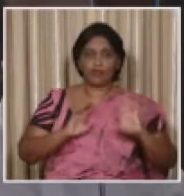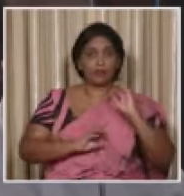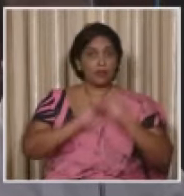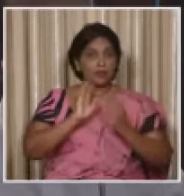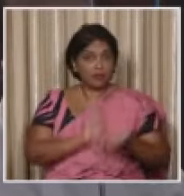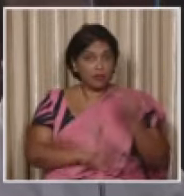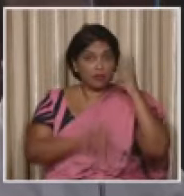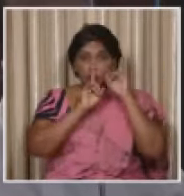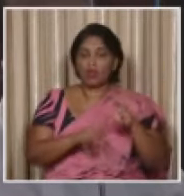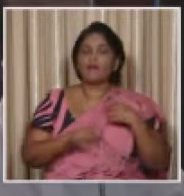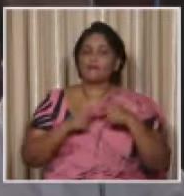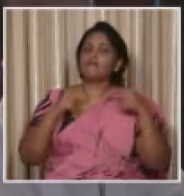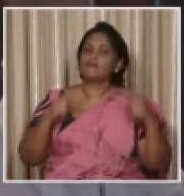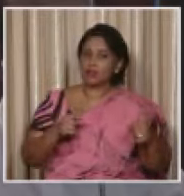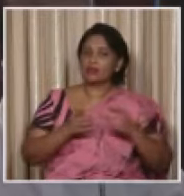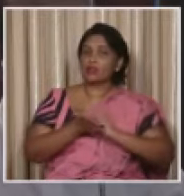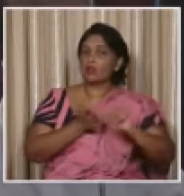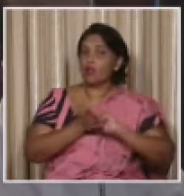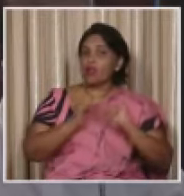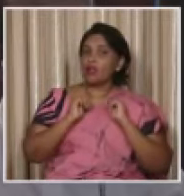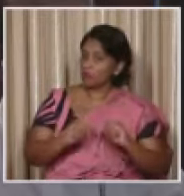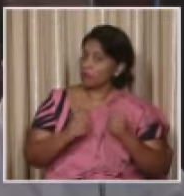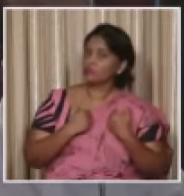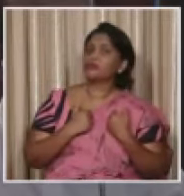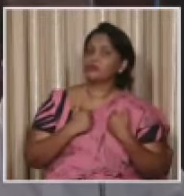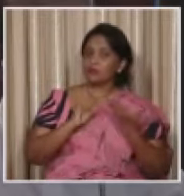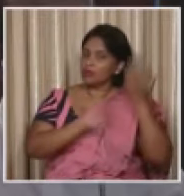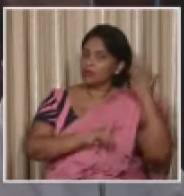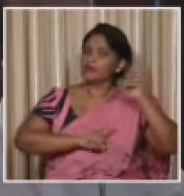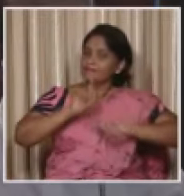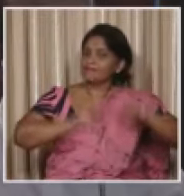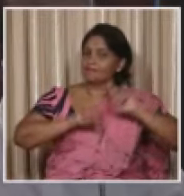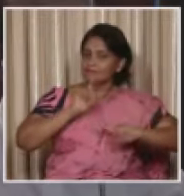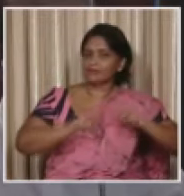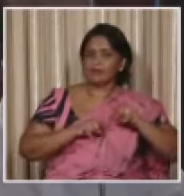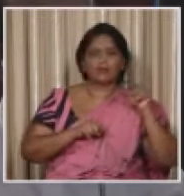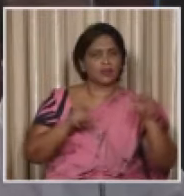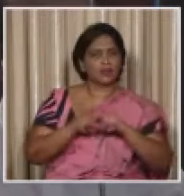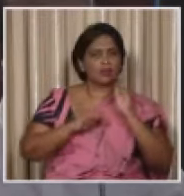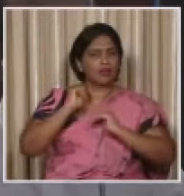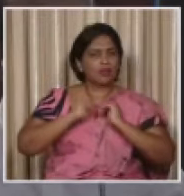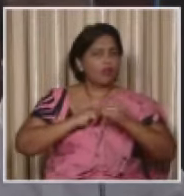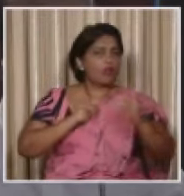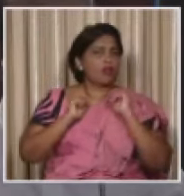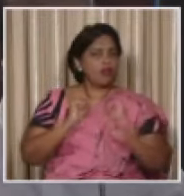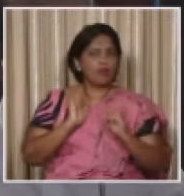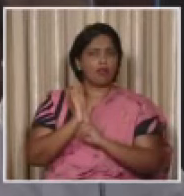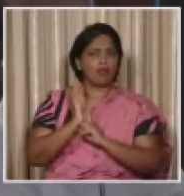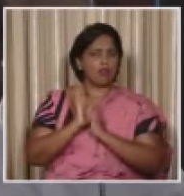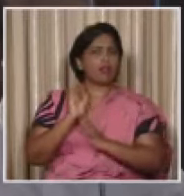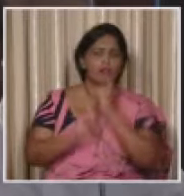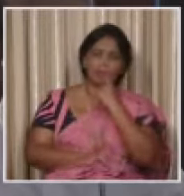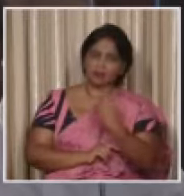ඉදිරියට වැඩි කරපු ආකාරයට විරුද්ධයි ඒක ලියන්නේ කොහොමද කියන එක තමයි අපි පෞගිය ටිකේම සාකච්ඡා කරන්නේ ඒ නිසා ක්‍රමවේදයක් තියනවා නම් කිරියල් ඇමතුමා